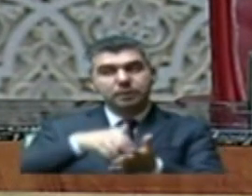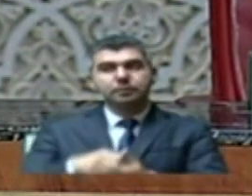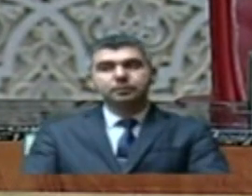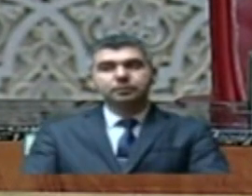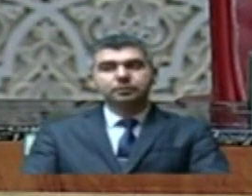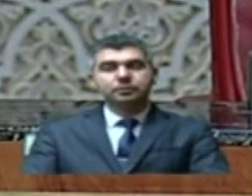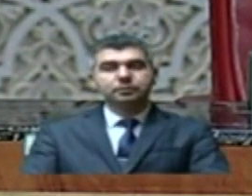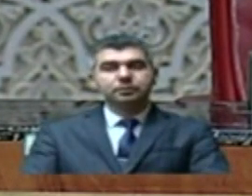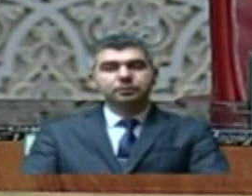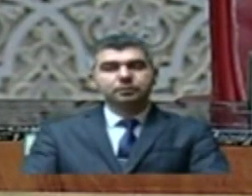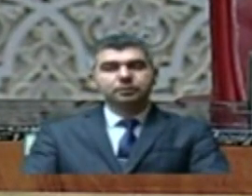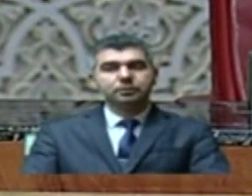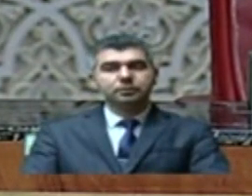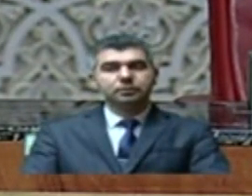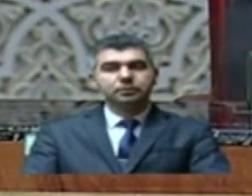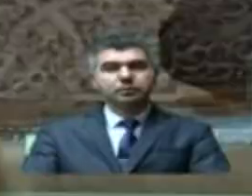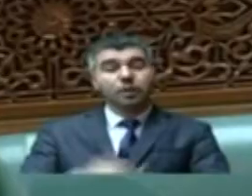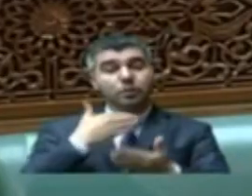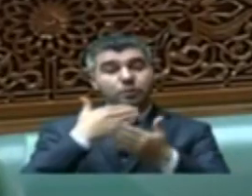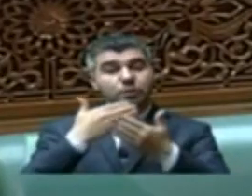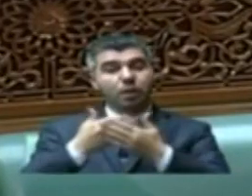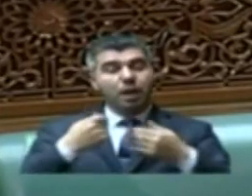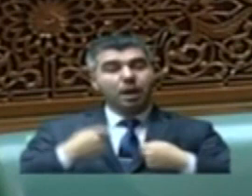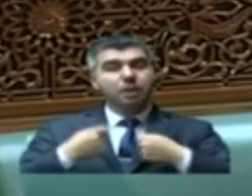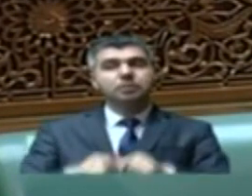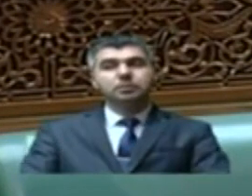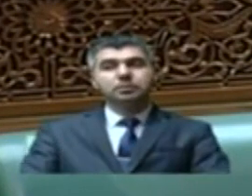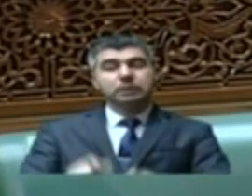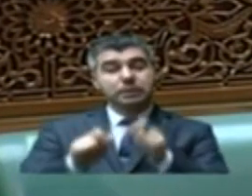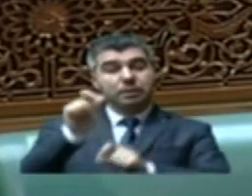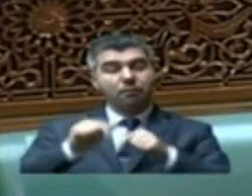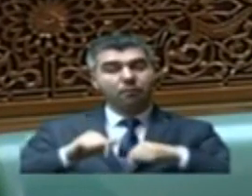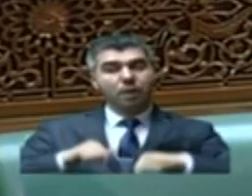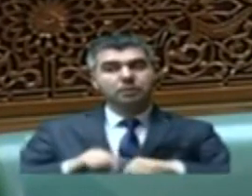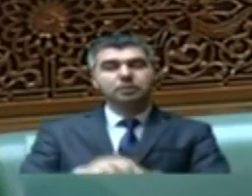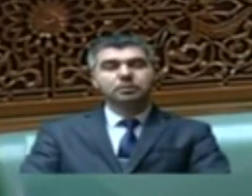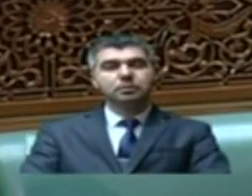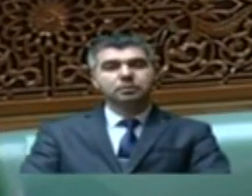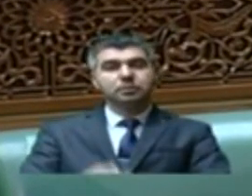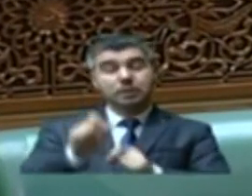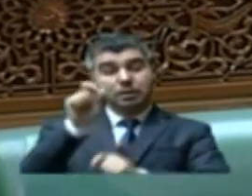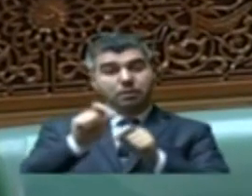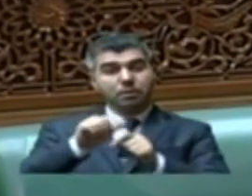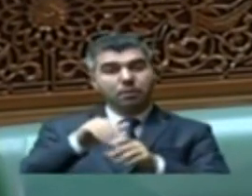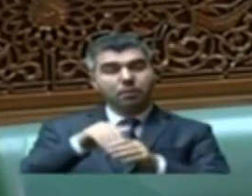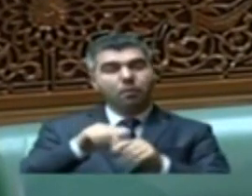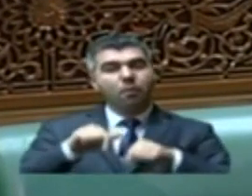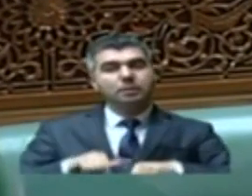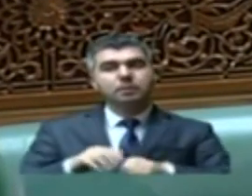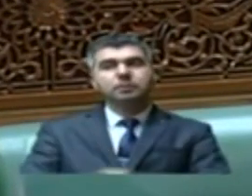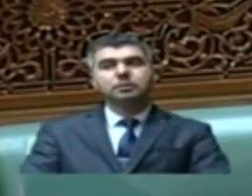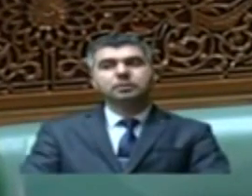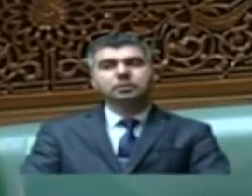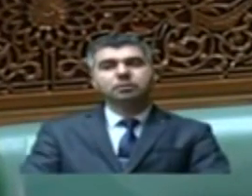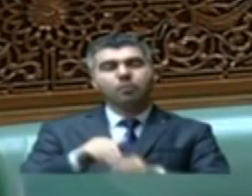السؤال. سي الحور تفضل. شكرا السيد الرئيس، السيدان الوزيران، السيدات الوزيرات،